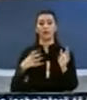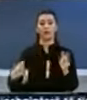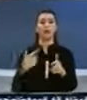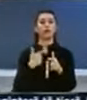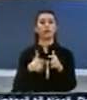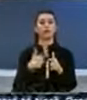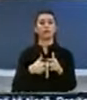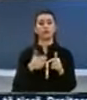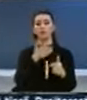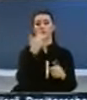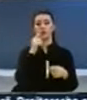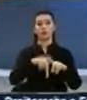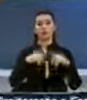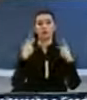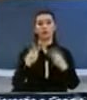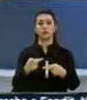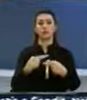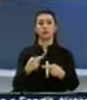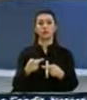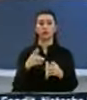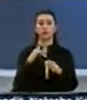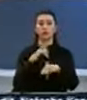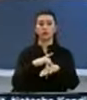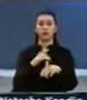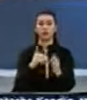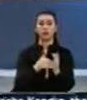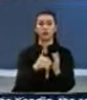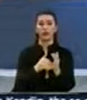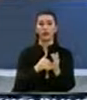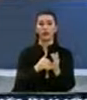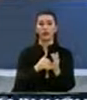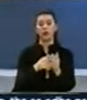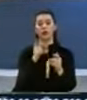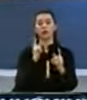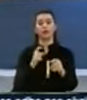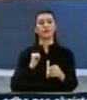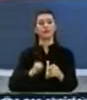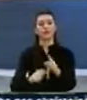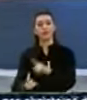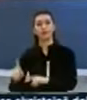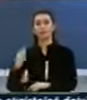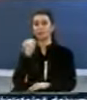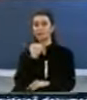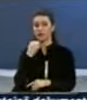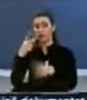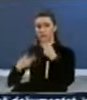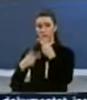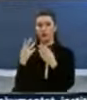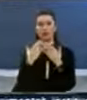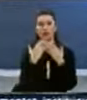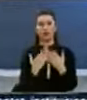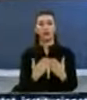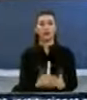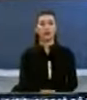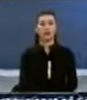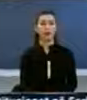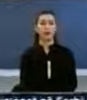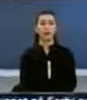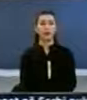bllokohet furnizimi i tyre në sektorin publik, ndërsa pacientët po referohen në sektorin privat. Faleminderit.